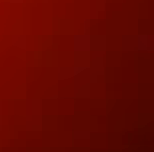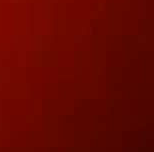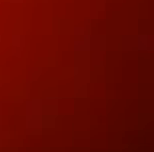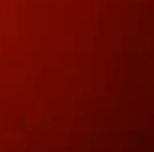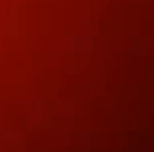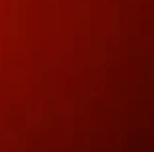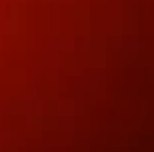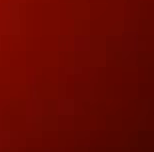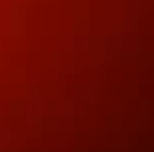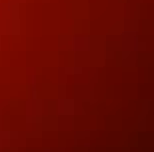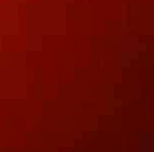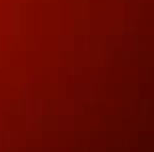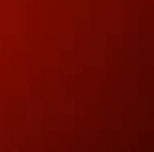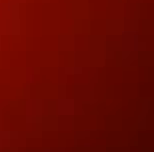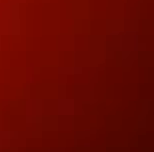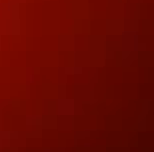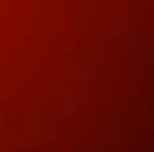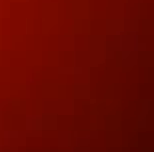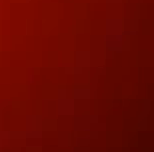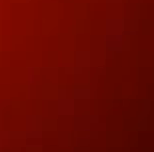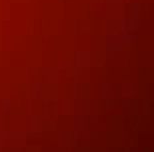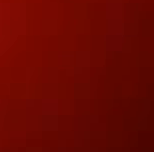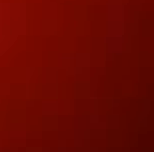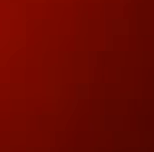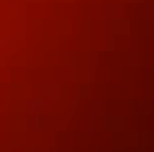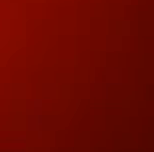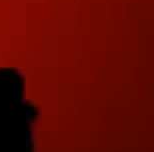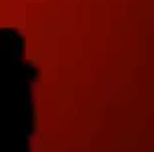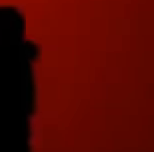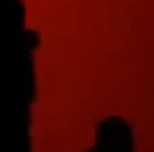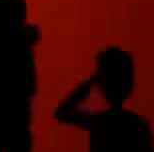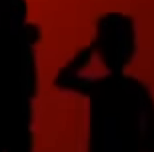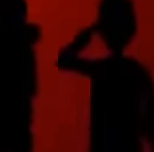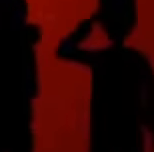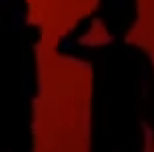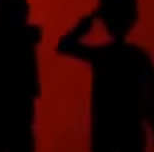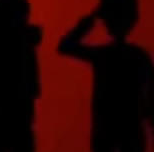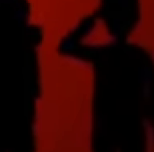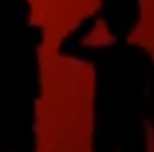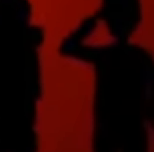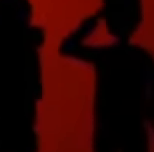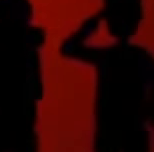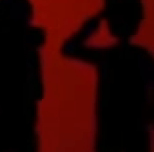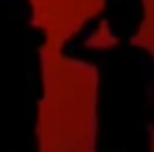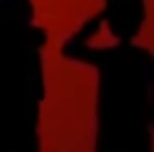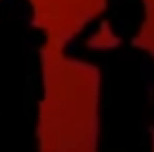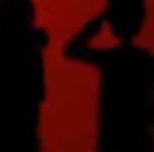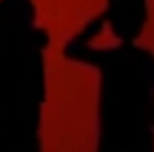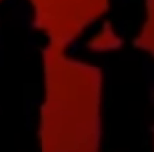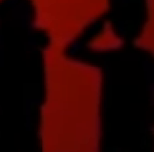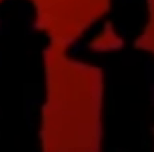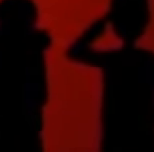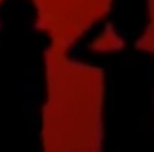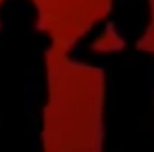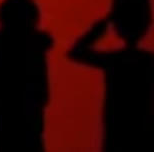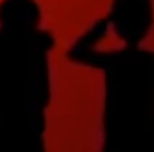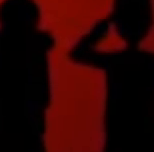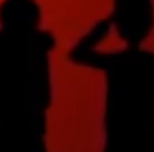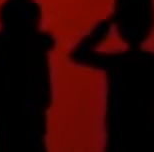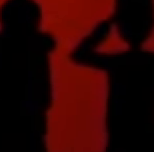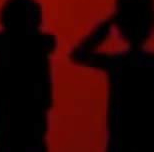alyansa sa militar. In fact, kung tutusin, yun ang sikreto ng pananatili ni Ferdinand Marcos